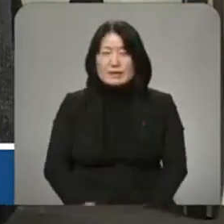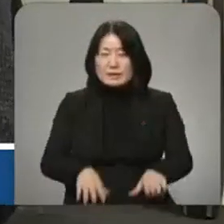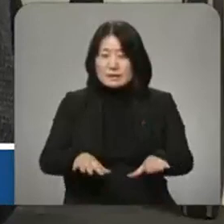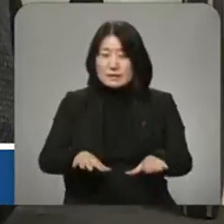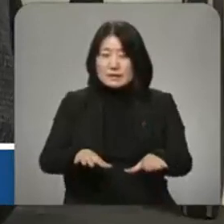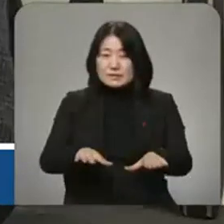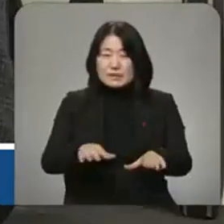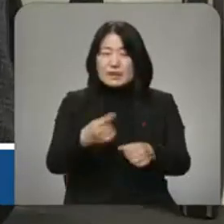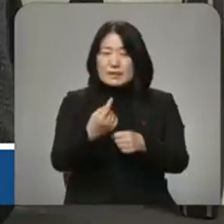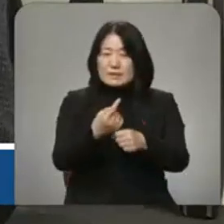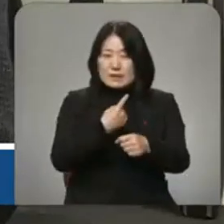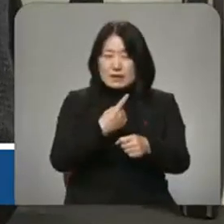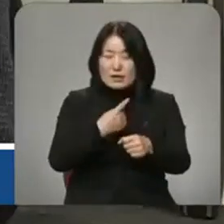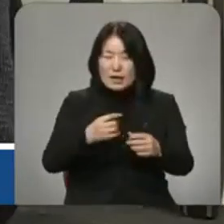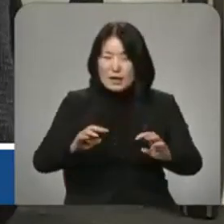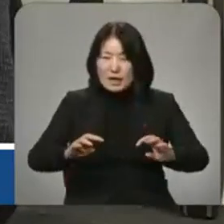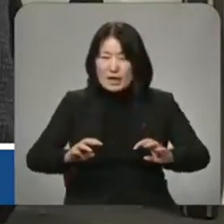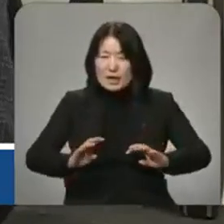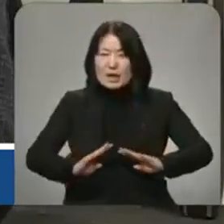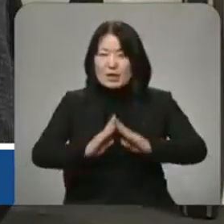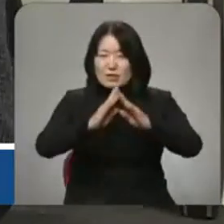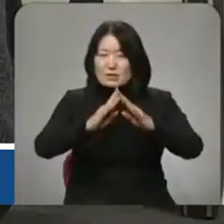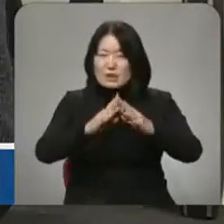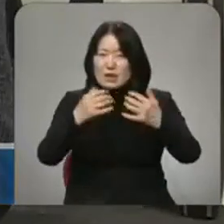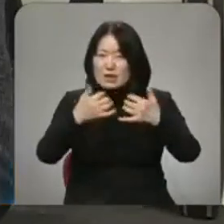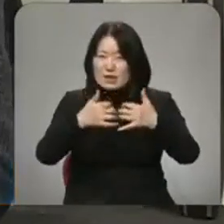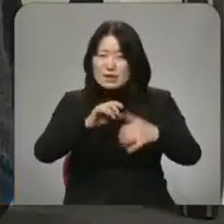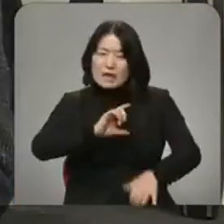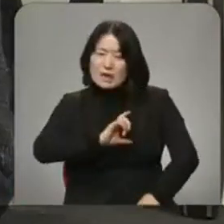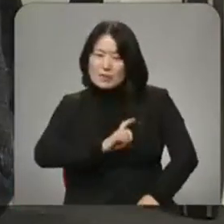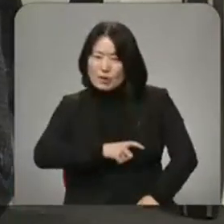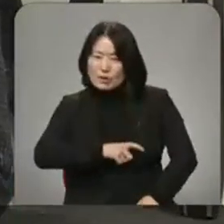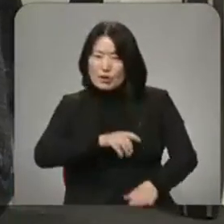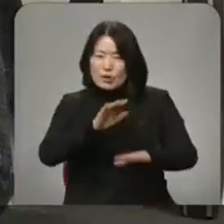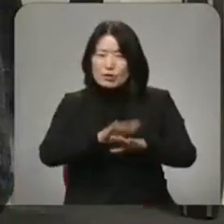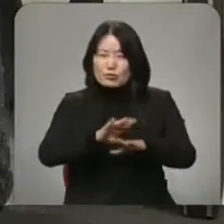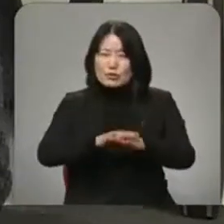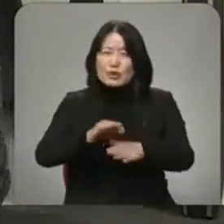직원들은 지난해 허위 건설 면허로 도로공사로부터 수당까지